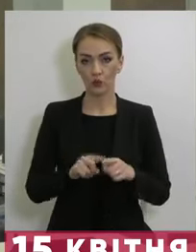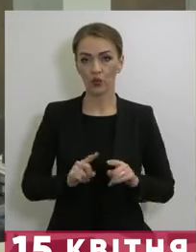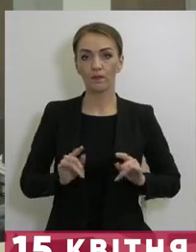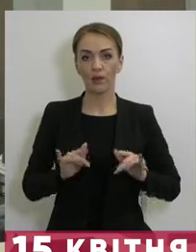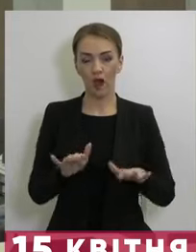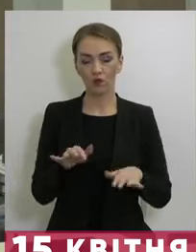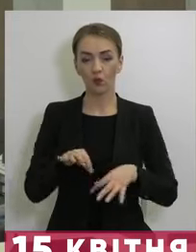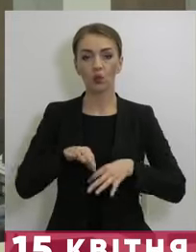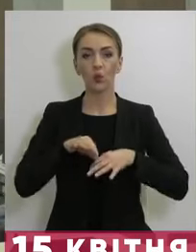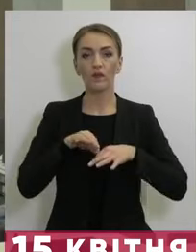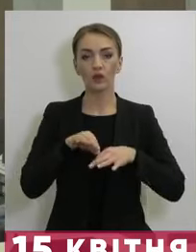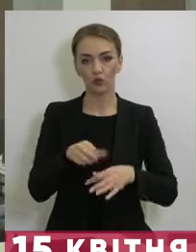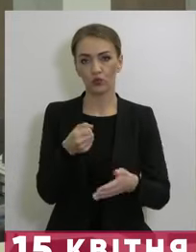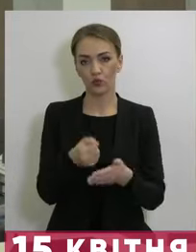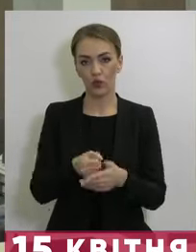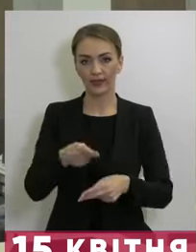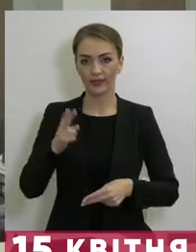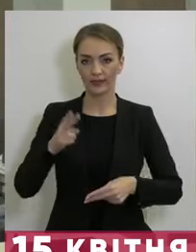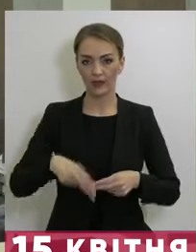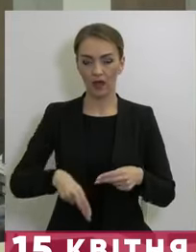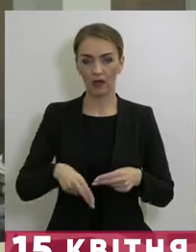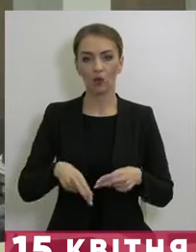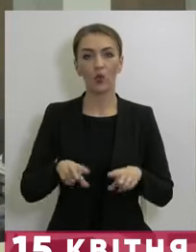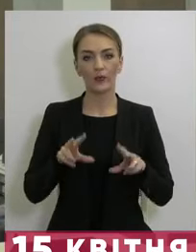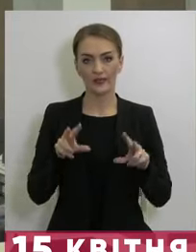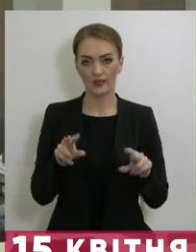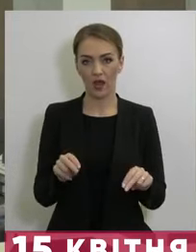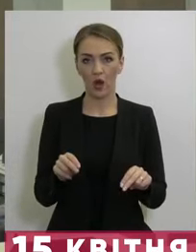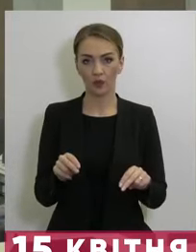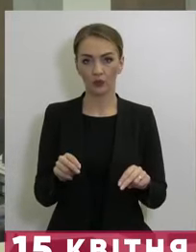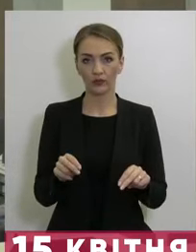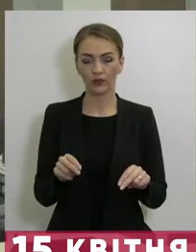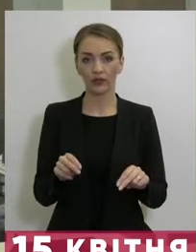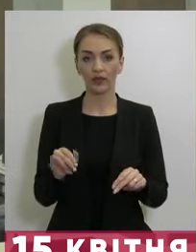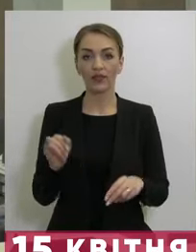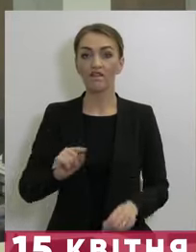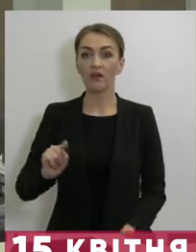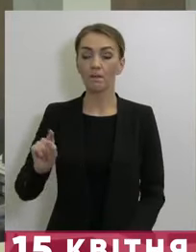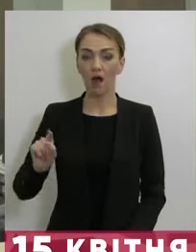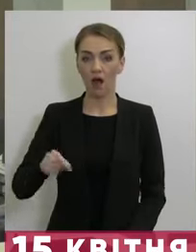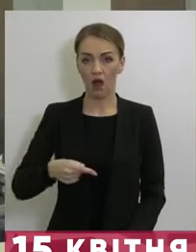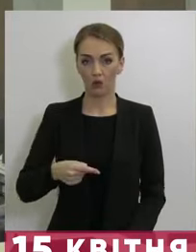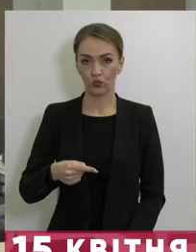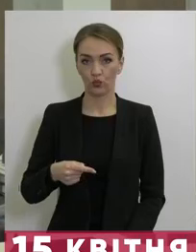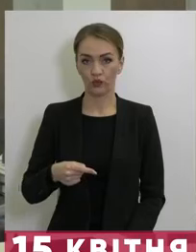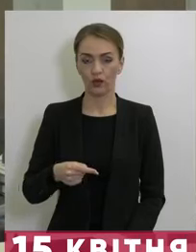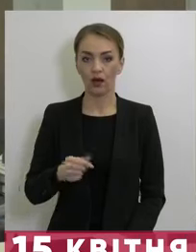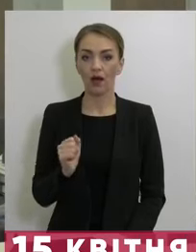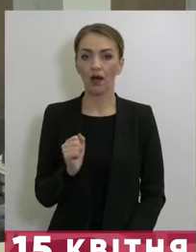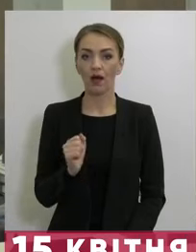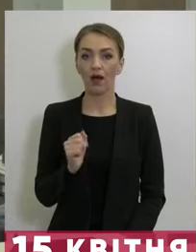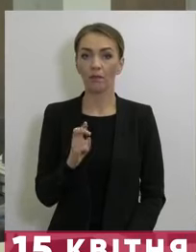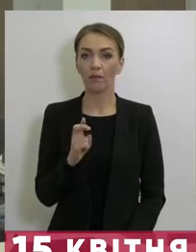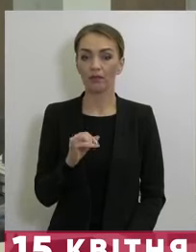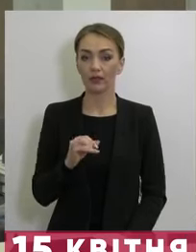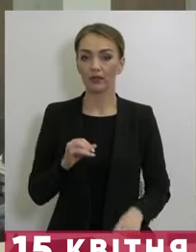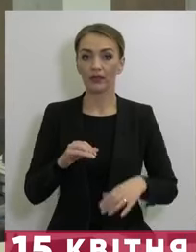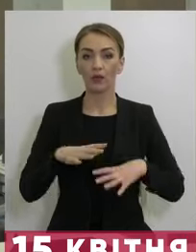справу доведу до кінця, обіцяю. І вимагаю, аби не